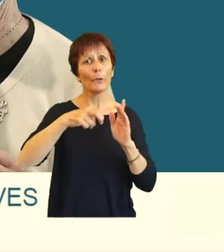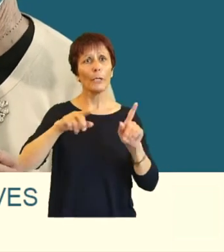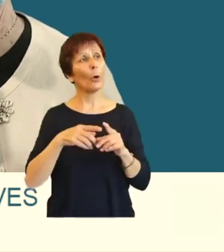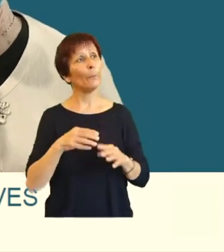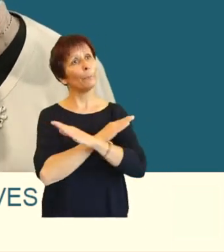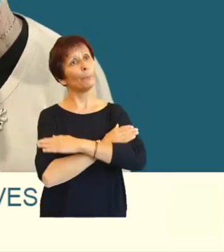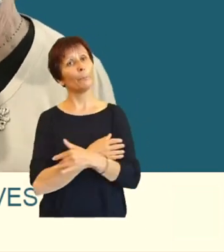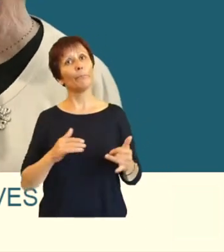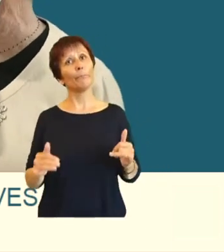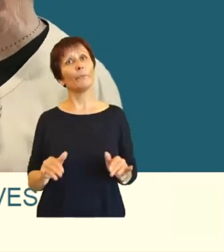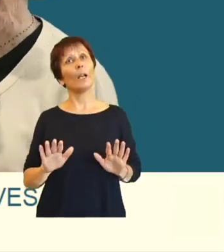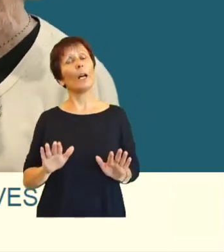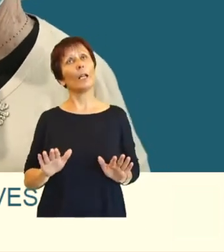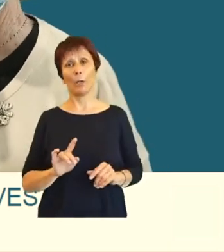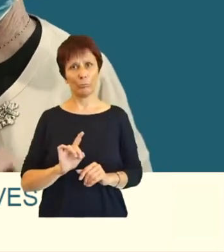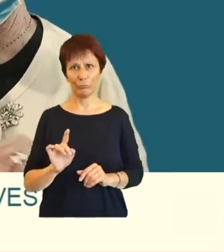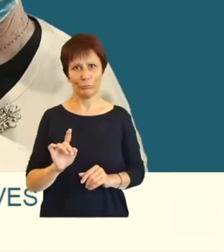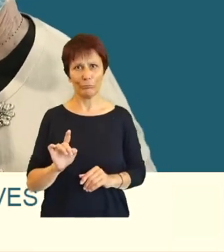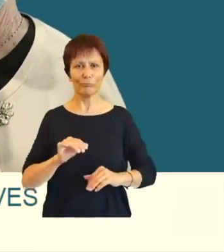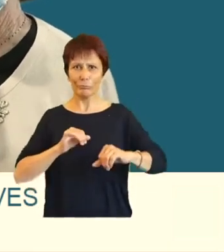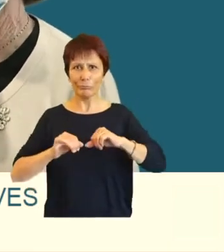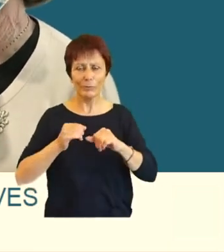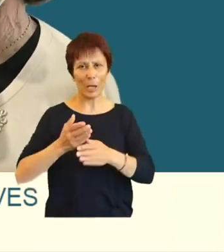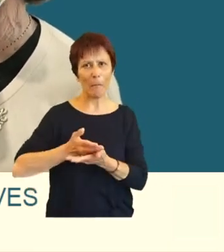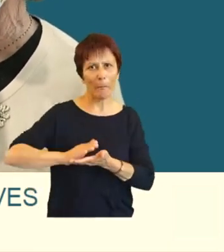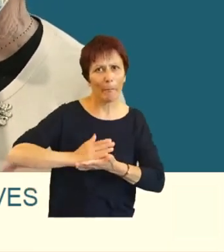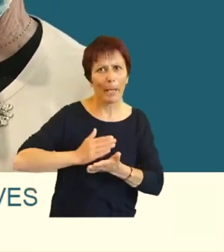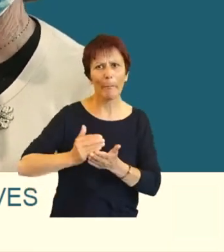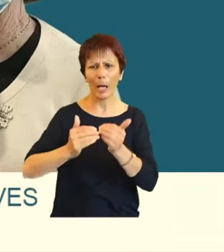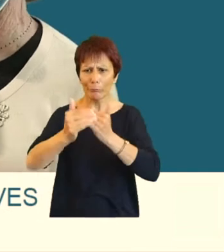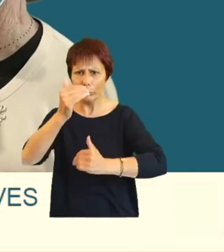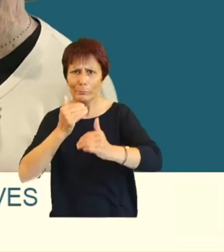dans un fauteuil à ne rien faire. Nous avons donc préparé toute une